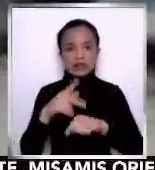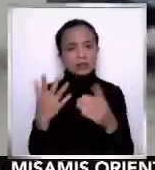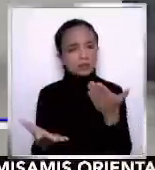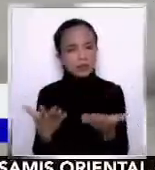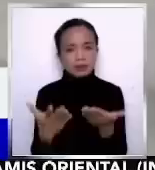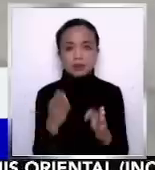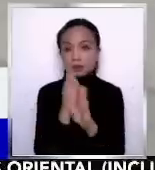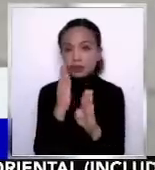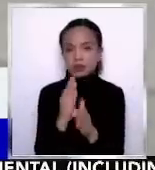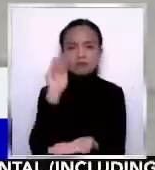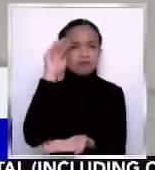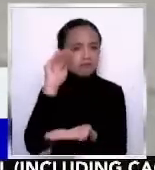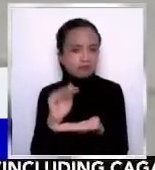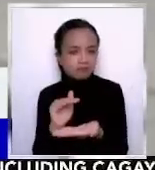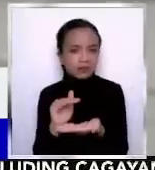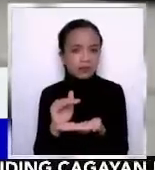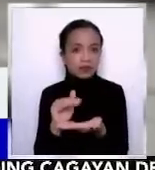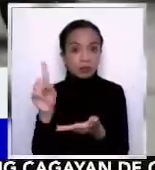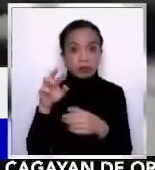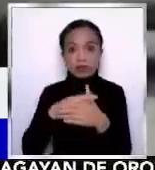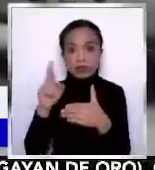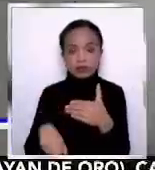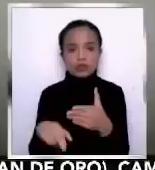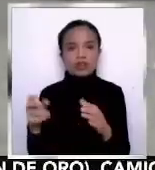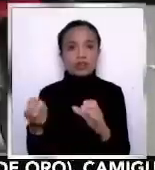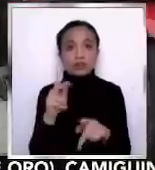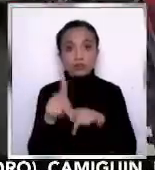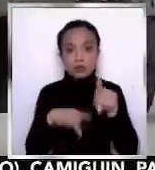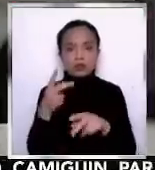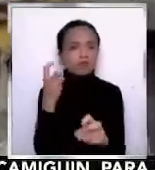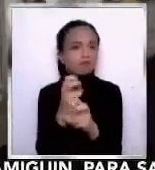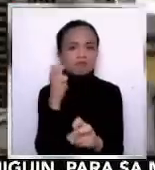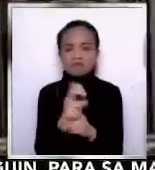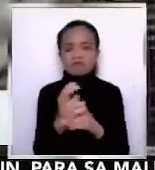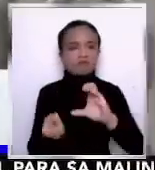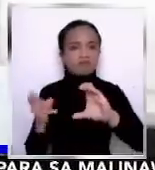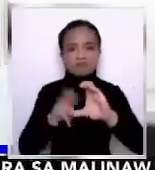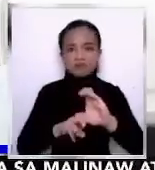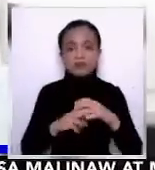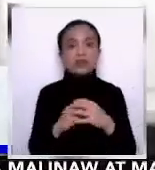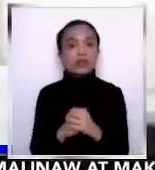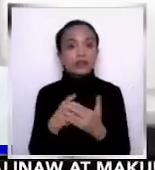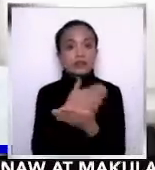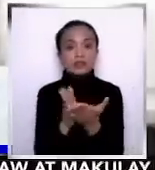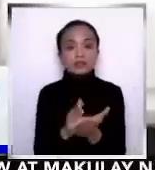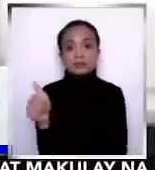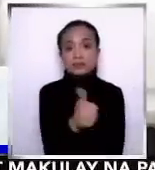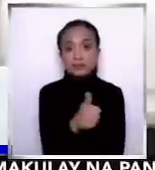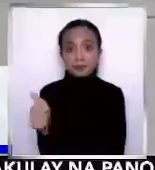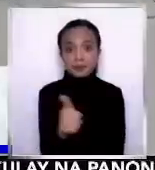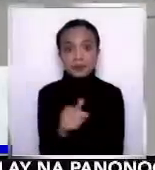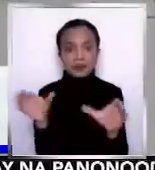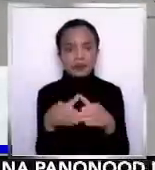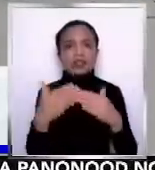Ang epekto, mas mahihirapan raw mga commuters na makasakay. Ayon sa ilang transport group, limitado ang mga nakakabiyahe